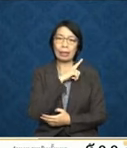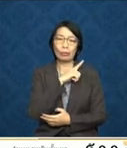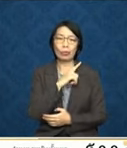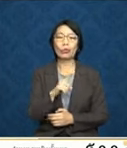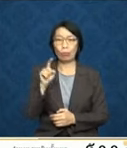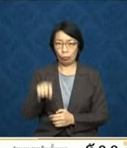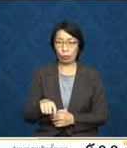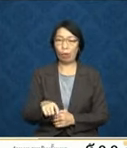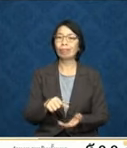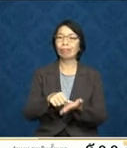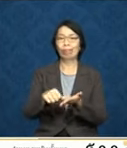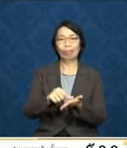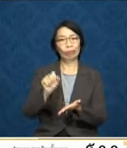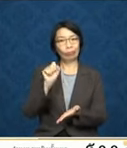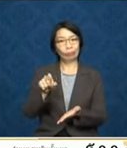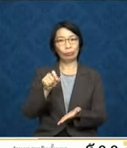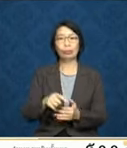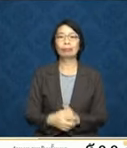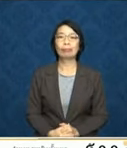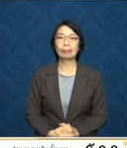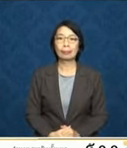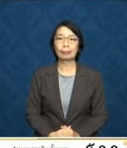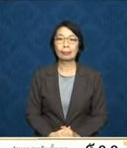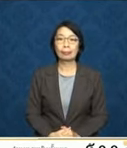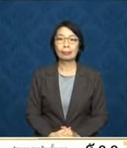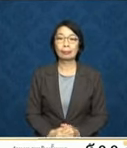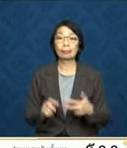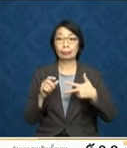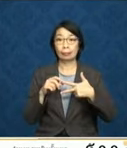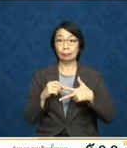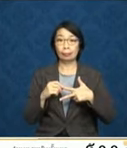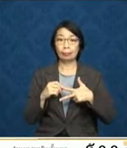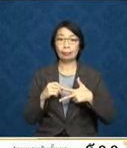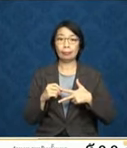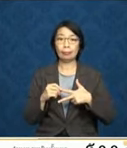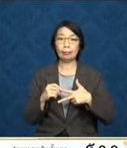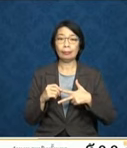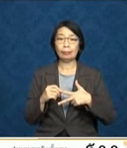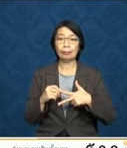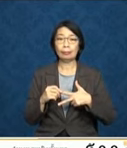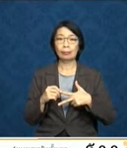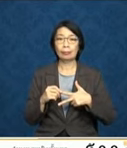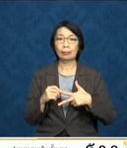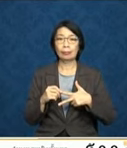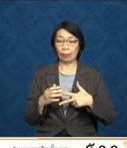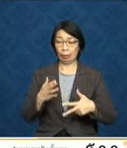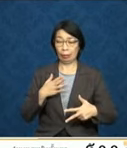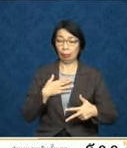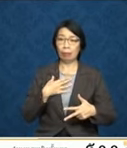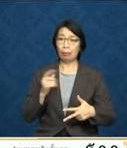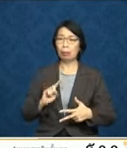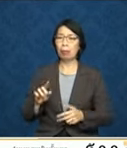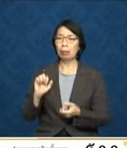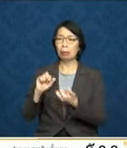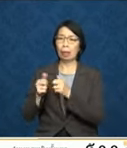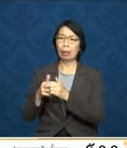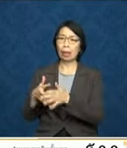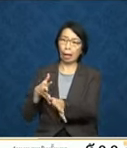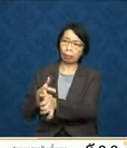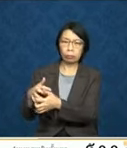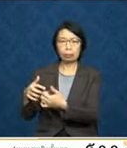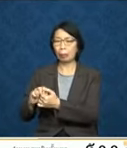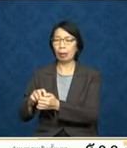เข้ามาเร่งดำเนินการแก้ไขโดยเร่งด่วนครับเรื่องต่อมาครับท่านประธานผมได้รับรายงานอุบัติเหตุที่เกิดขึ้นจากรถ